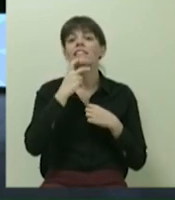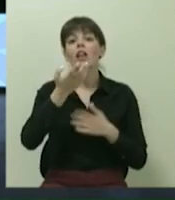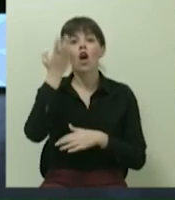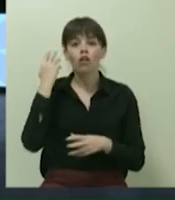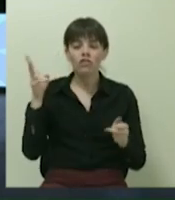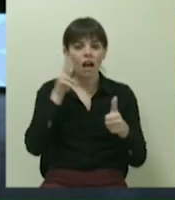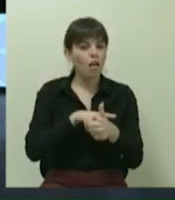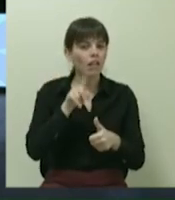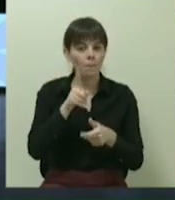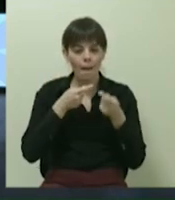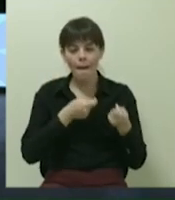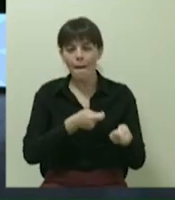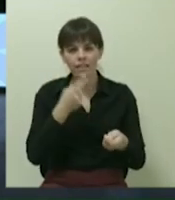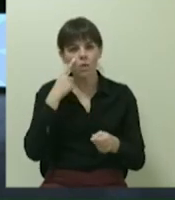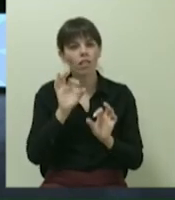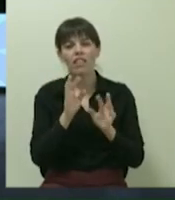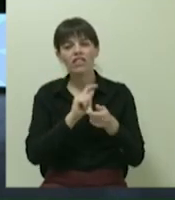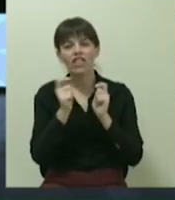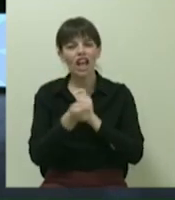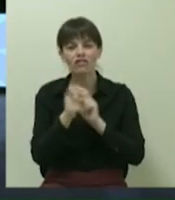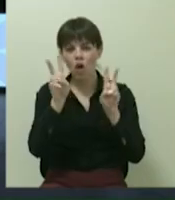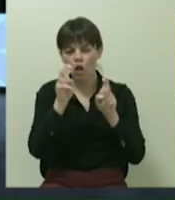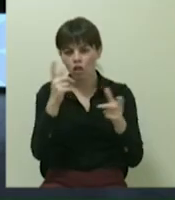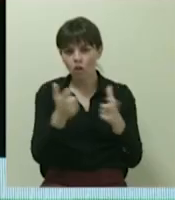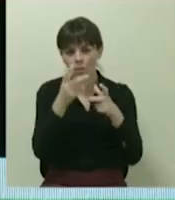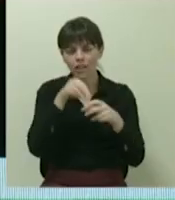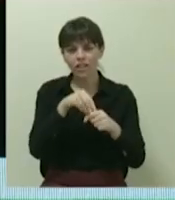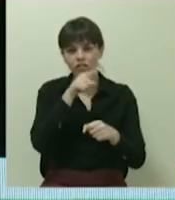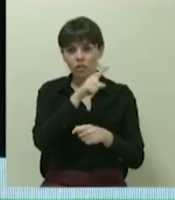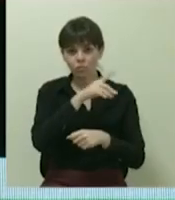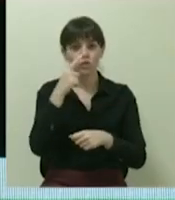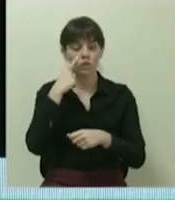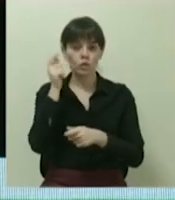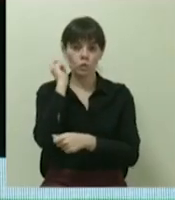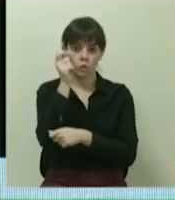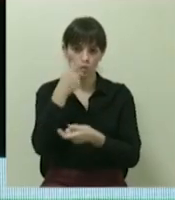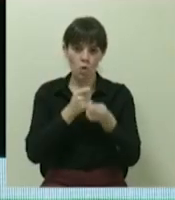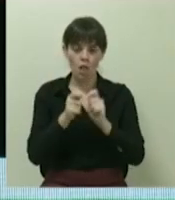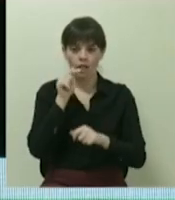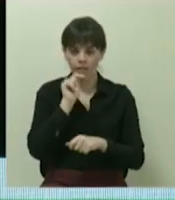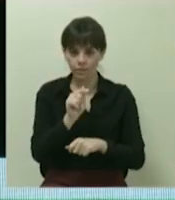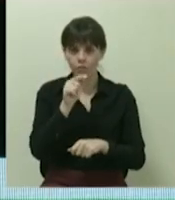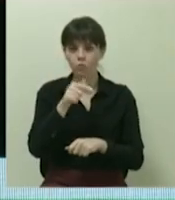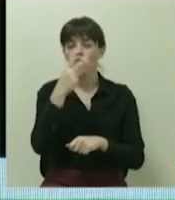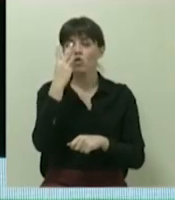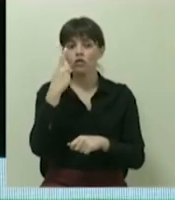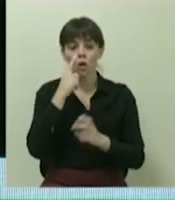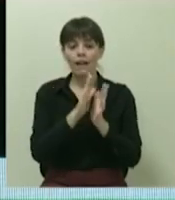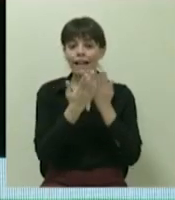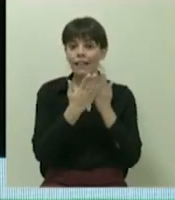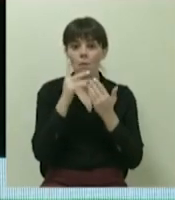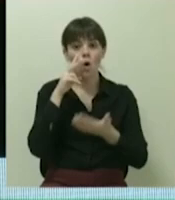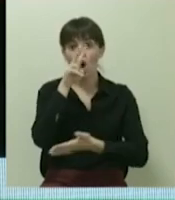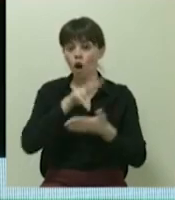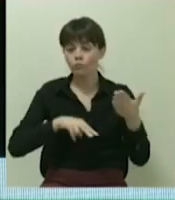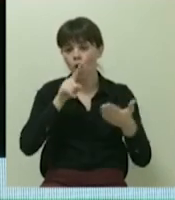2 sene önce katıldığım bir eğitimde neleri değiştirecek konulu toplantıda bu slaytı kullanmışım. bu üç tane kitabı okumuşum.